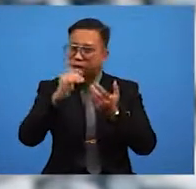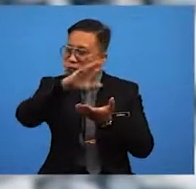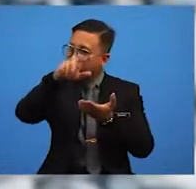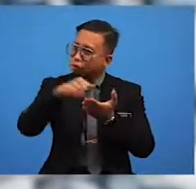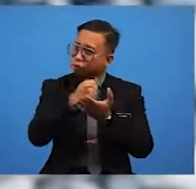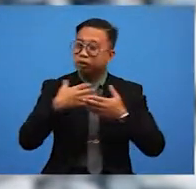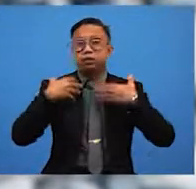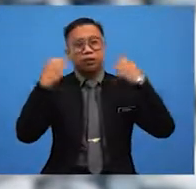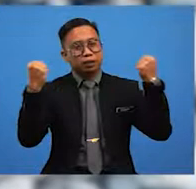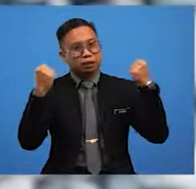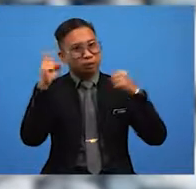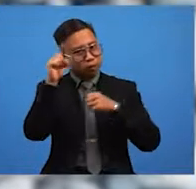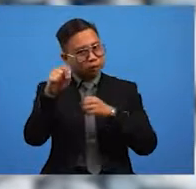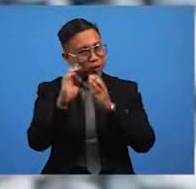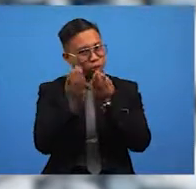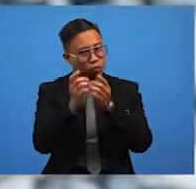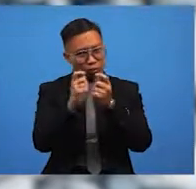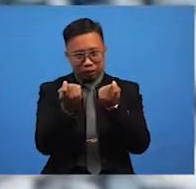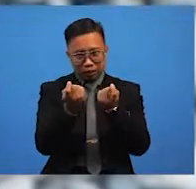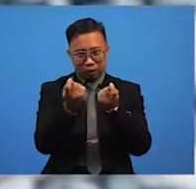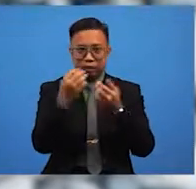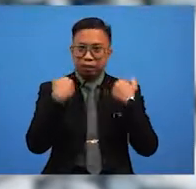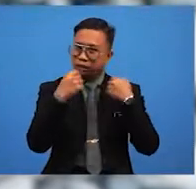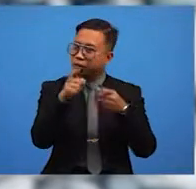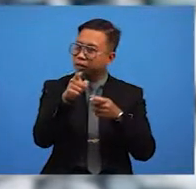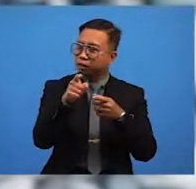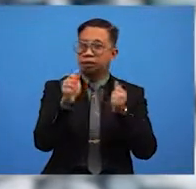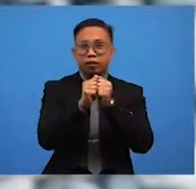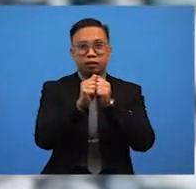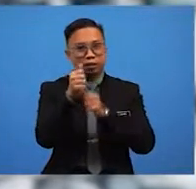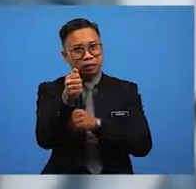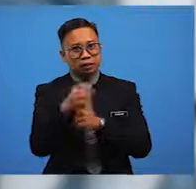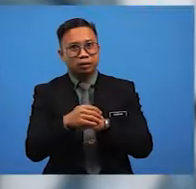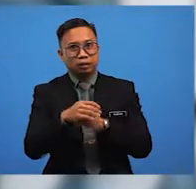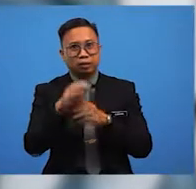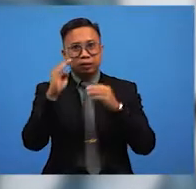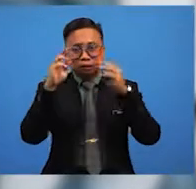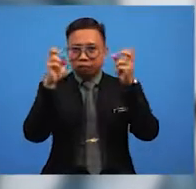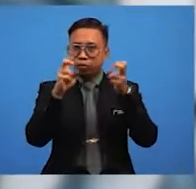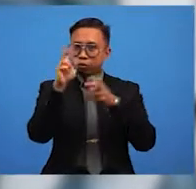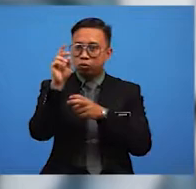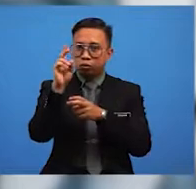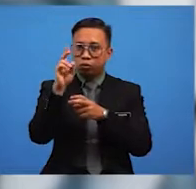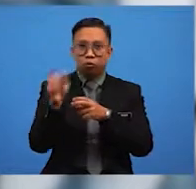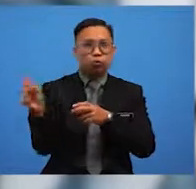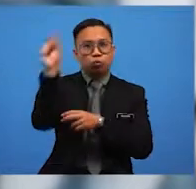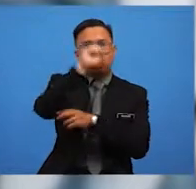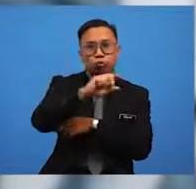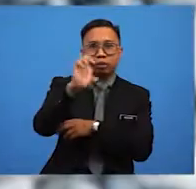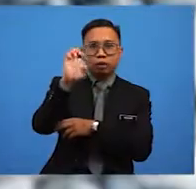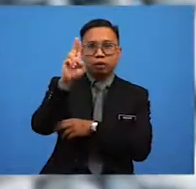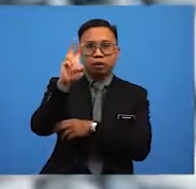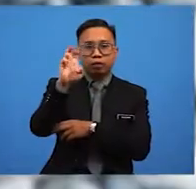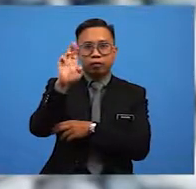ceria. Pastikan buku teks bersama anda, ya? Lihat bab 7. Gunung Everest pada 8,800